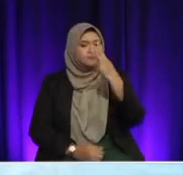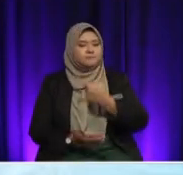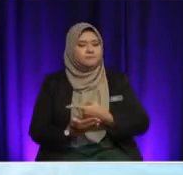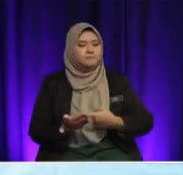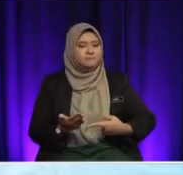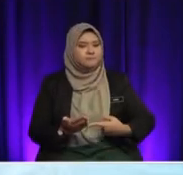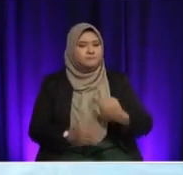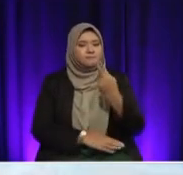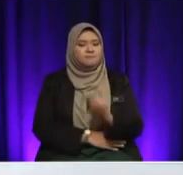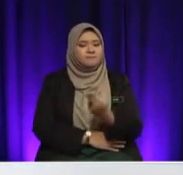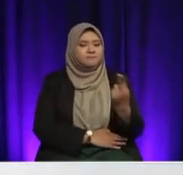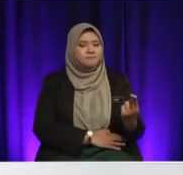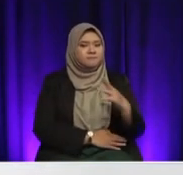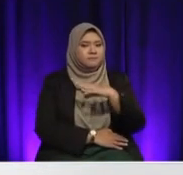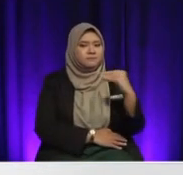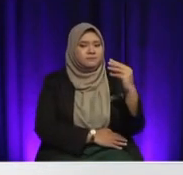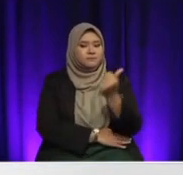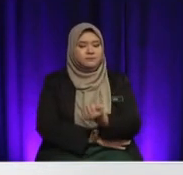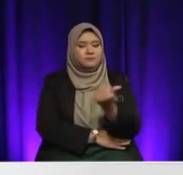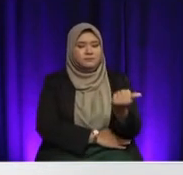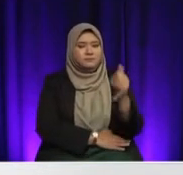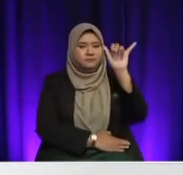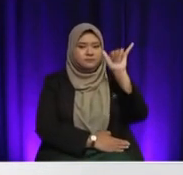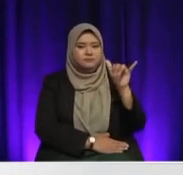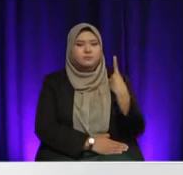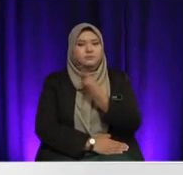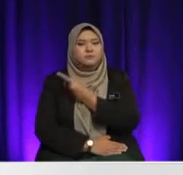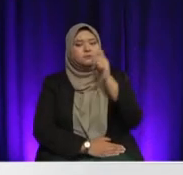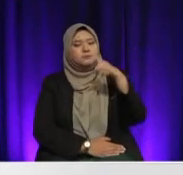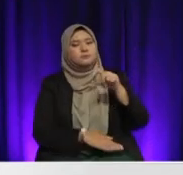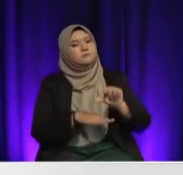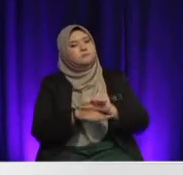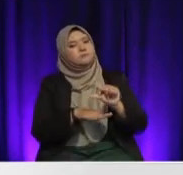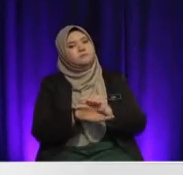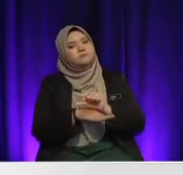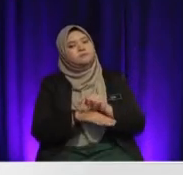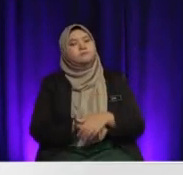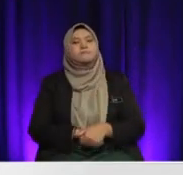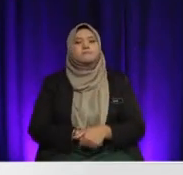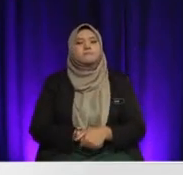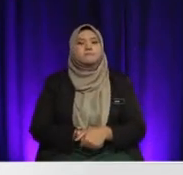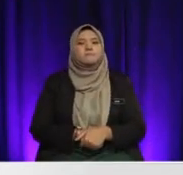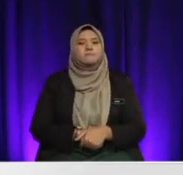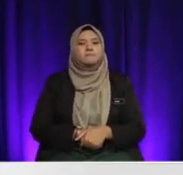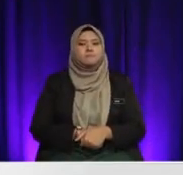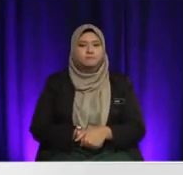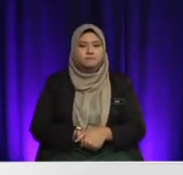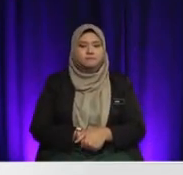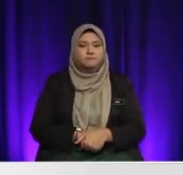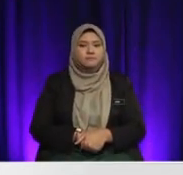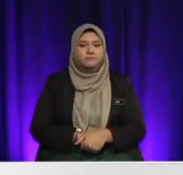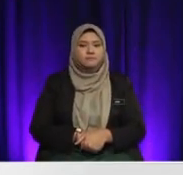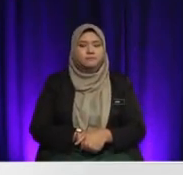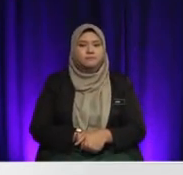tu kita celup isi ayam ke dalam telur. Lepas tu salut dengan tepung berperisa. Lepas tu salut pula lagi sekali dengan serbuk roti. Lepas tu kita